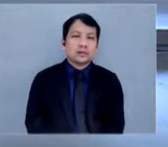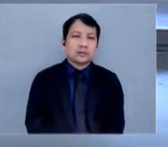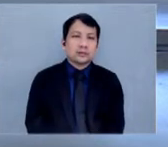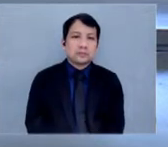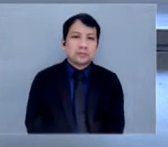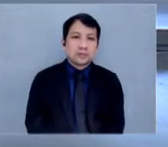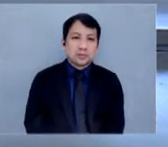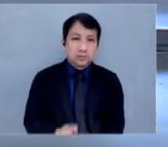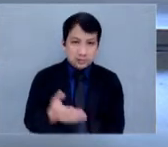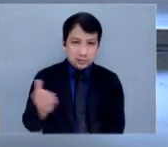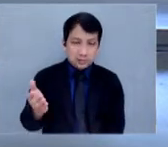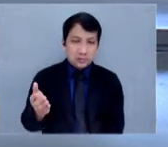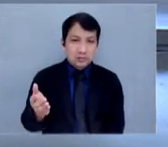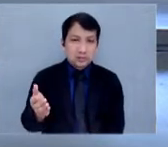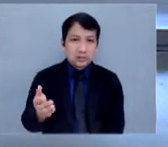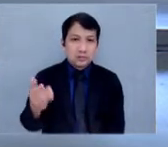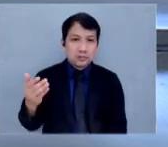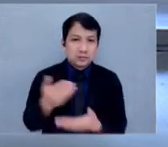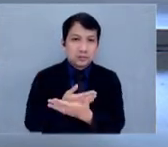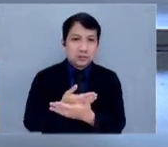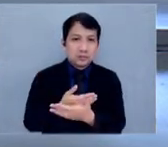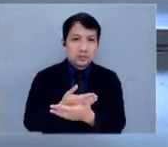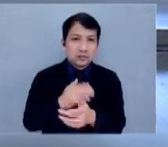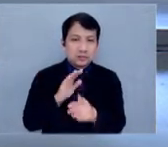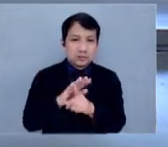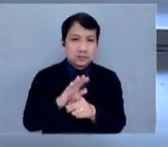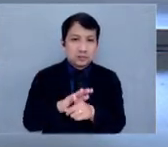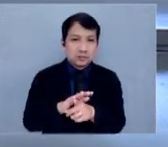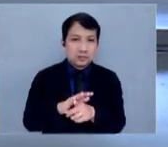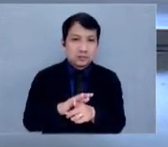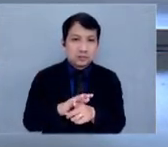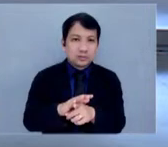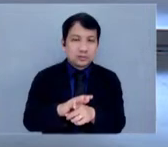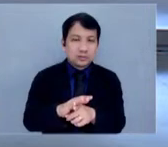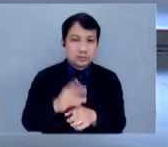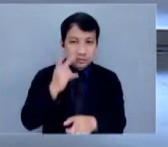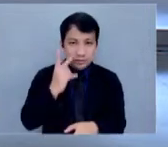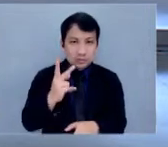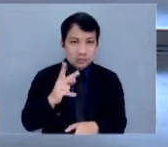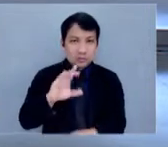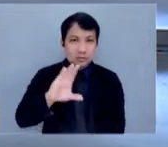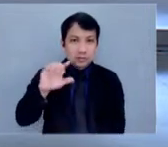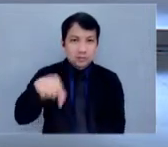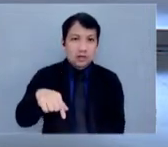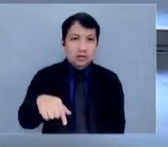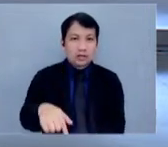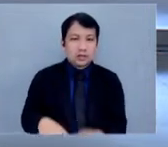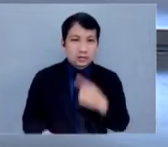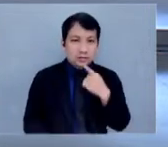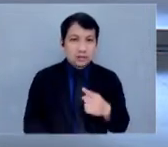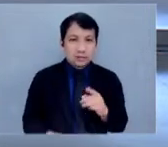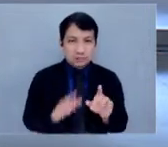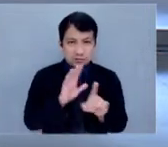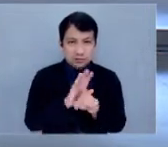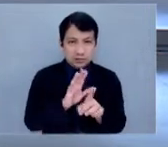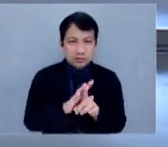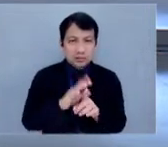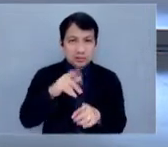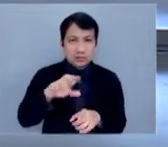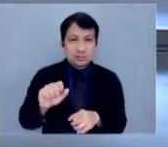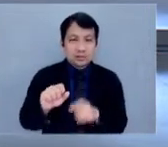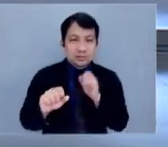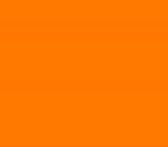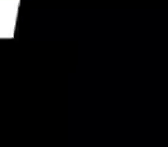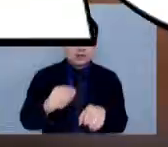pa, papasok na rin sa hit kapatid Dreamscape series na Batang Quiapo ang viral Paris vendor na si